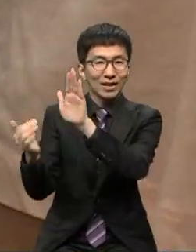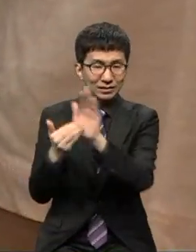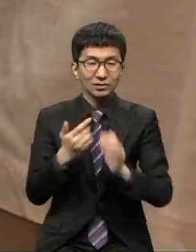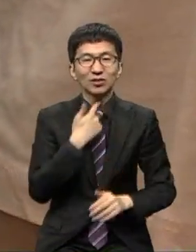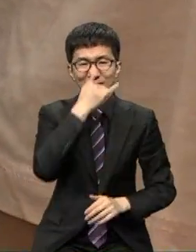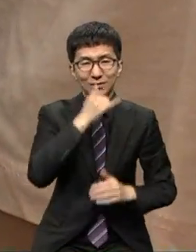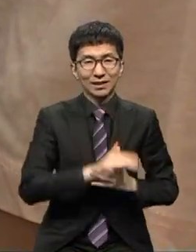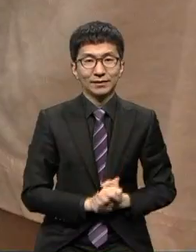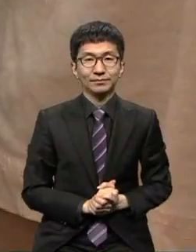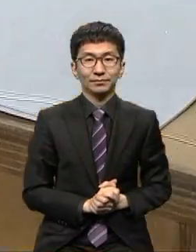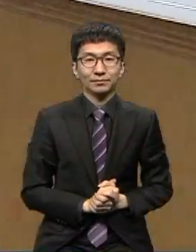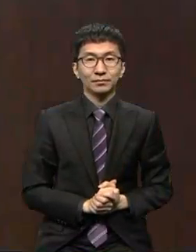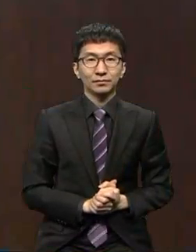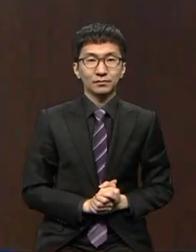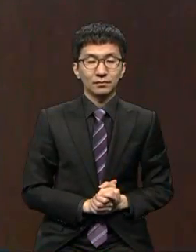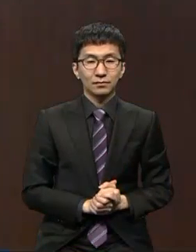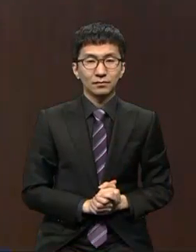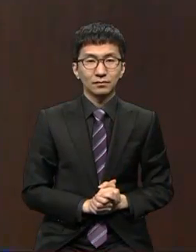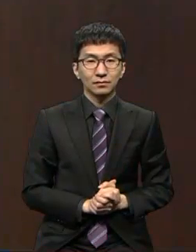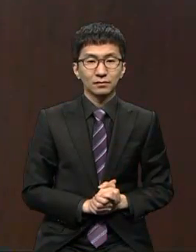송윤호입니다.